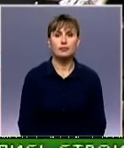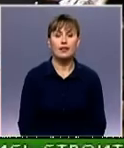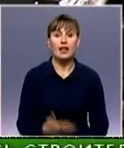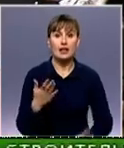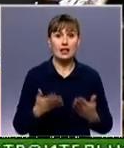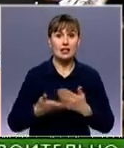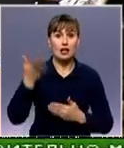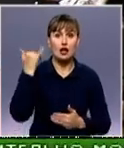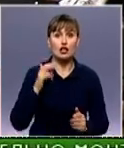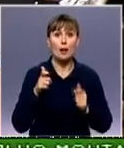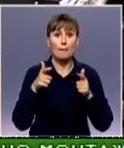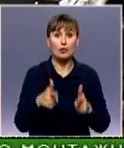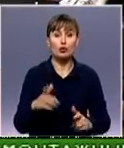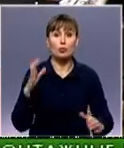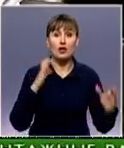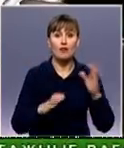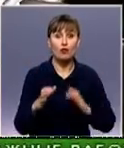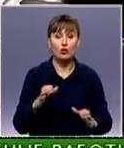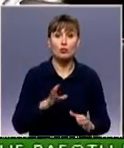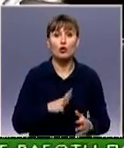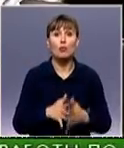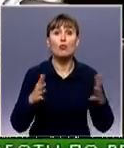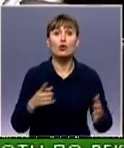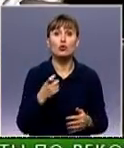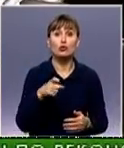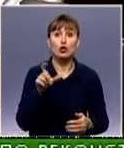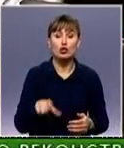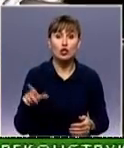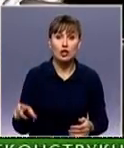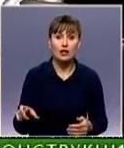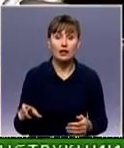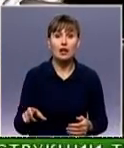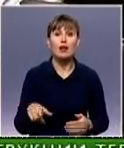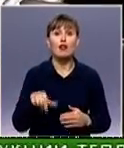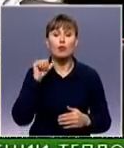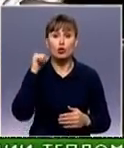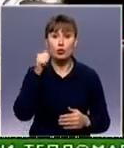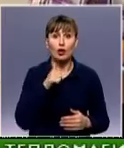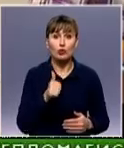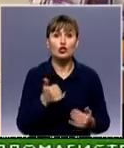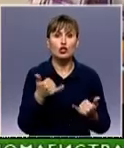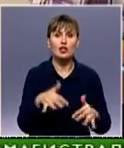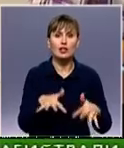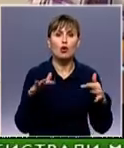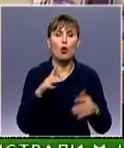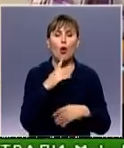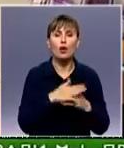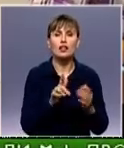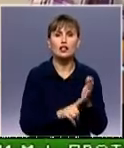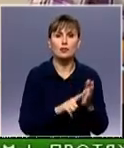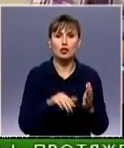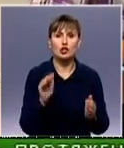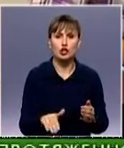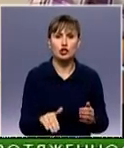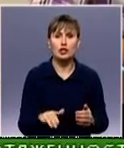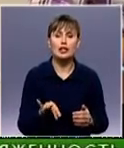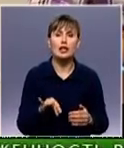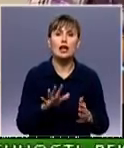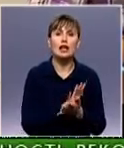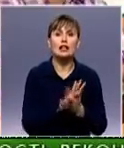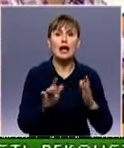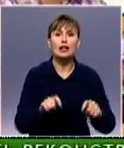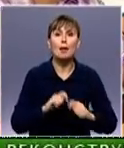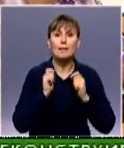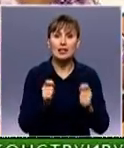Если раньше на поступление в ВУЗ претендовали более 100 тысяч человек, то в этом году у абитуриентов около 70 тысяч. При этом количество грантов